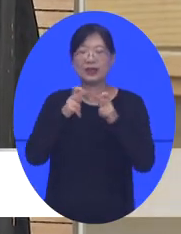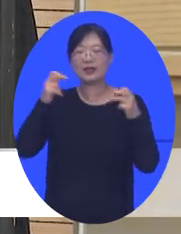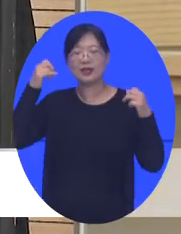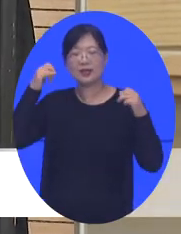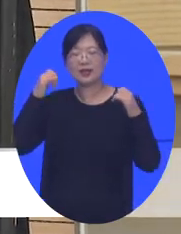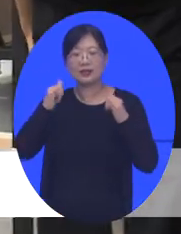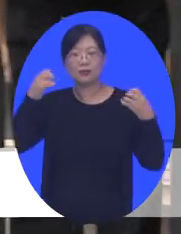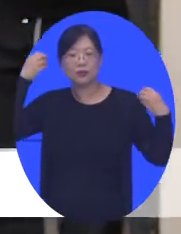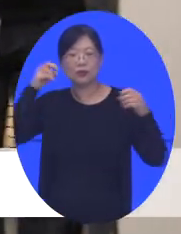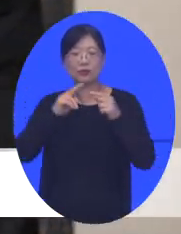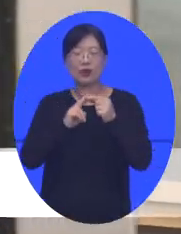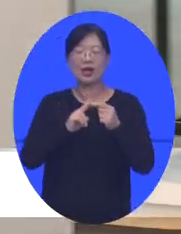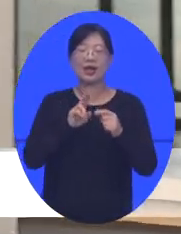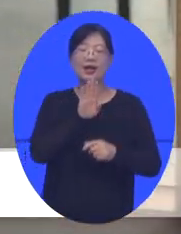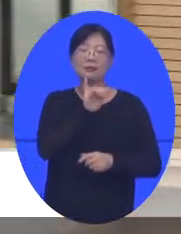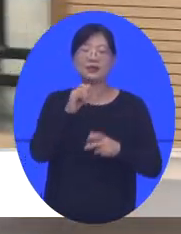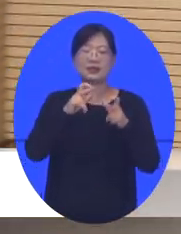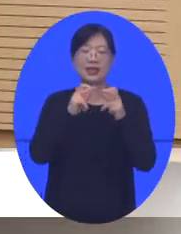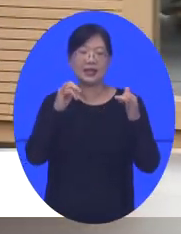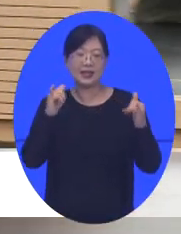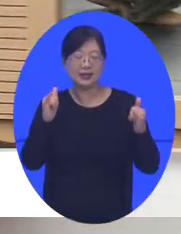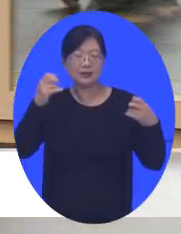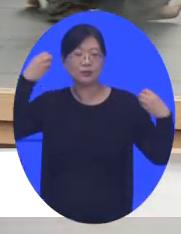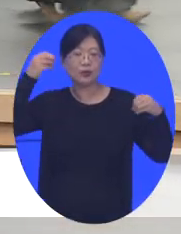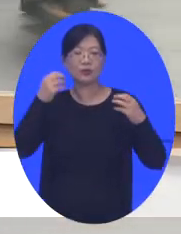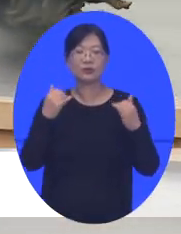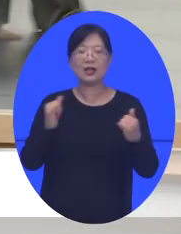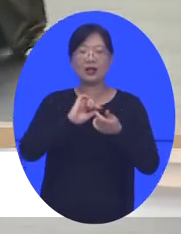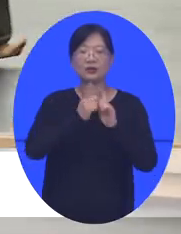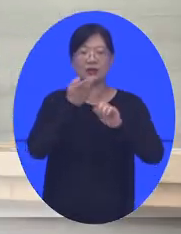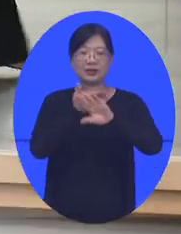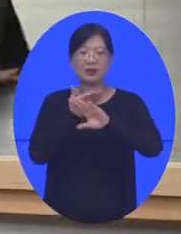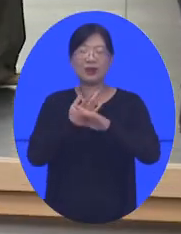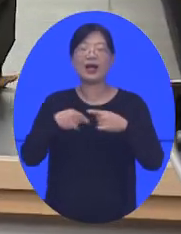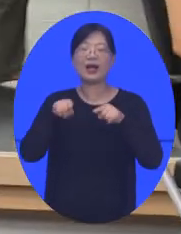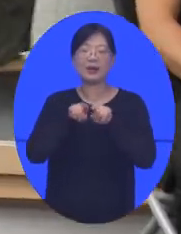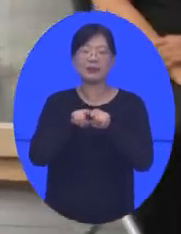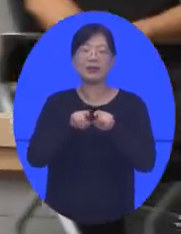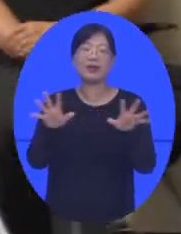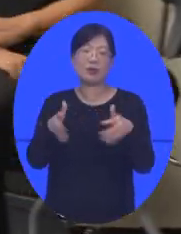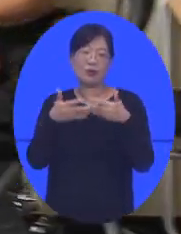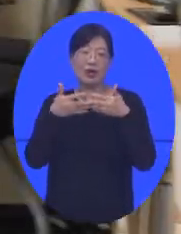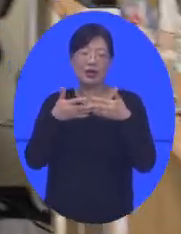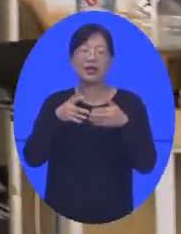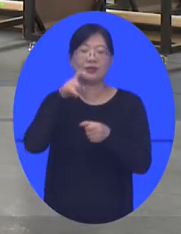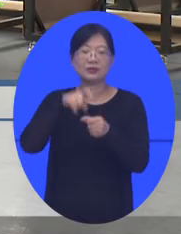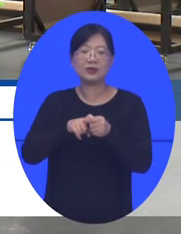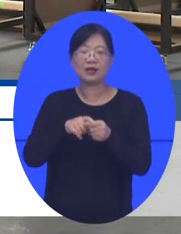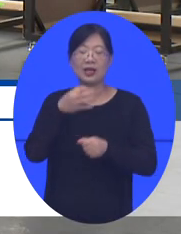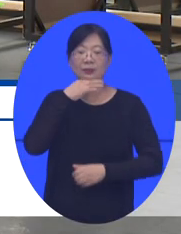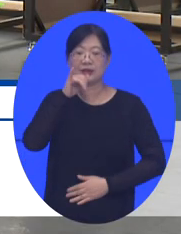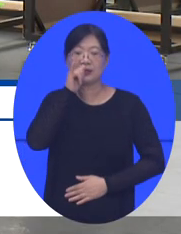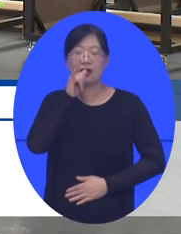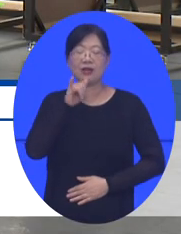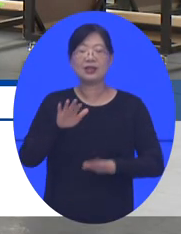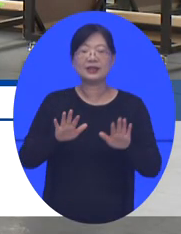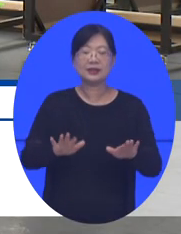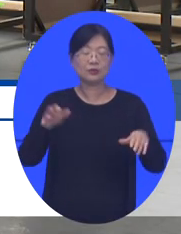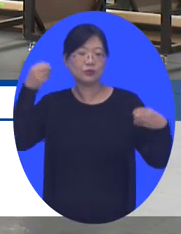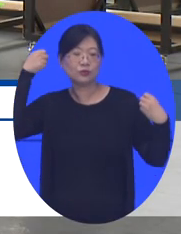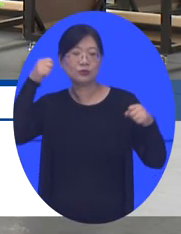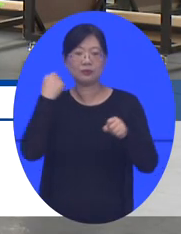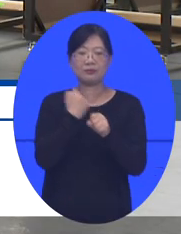장애인 무용수와 비장애인 무용수가 서로의 다름을 극복해 간다는 점에서도 의미가 깊습니다. 작품을 임하는 데